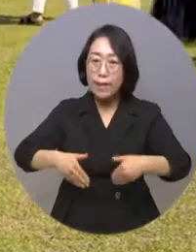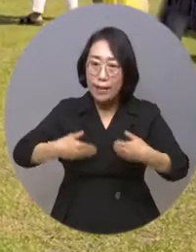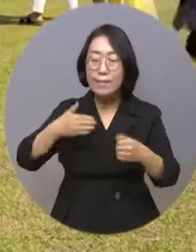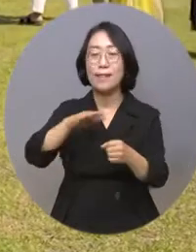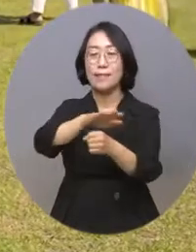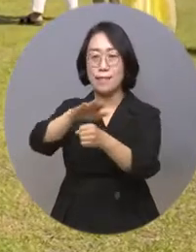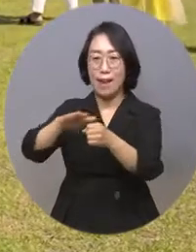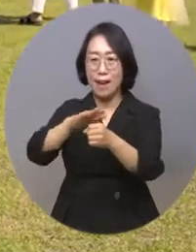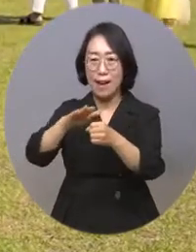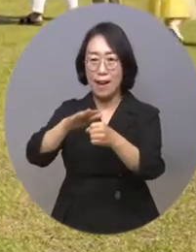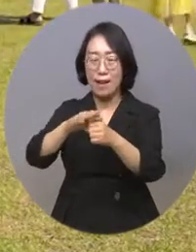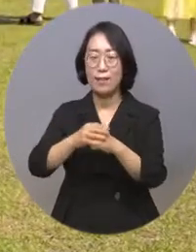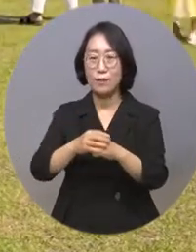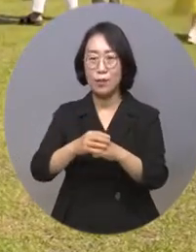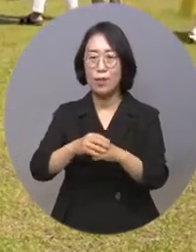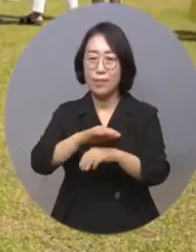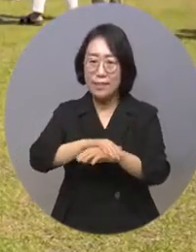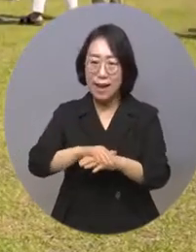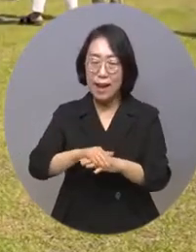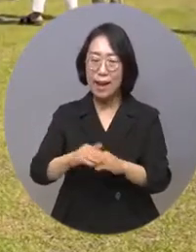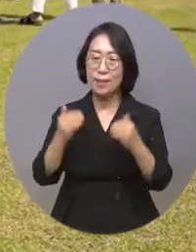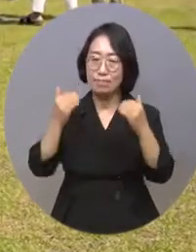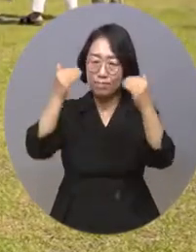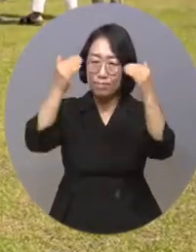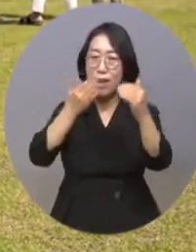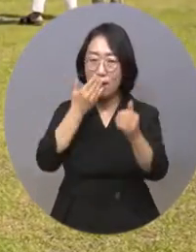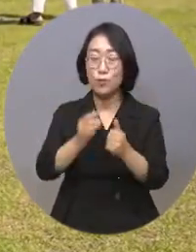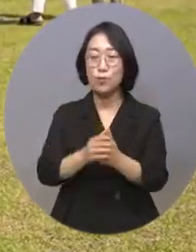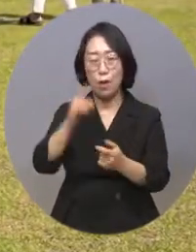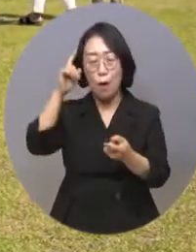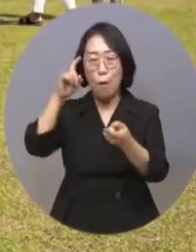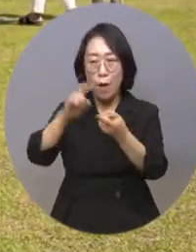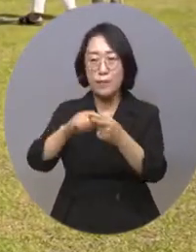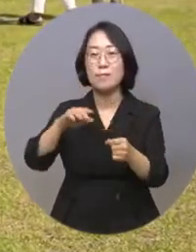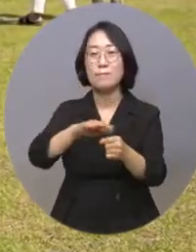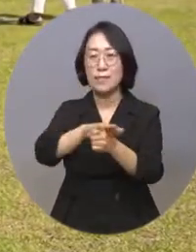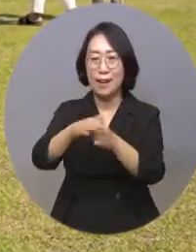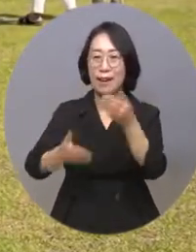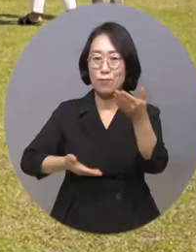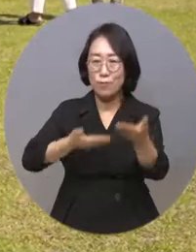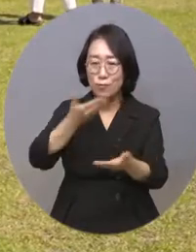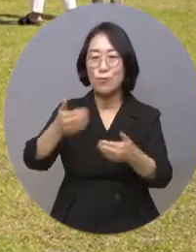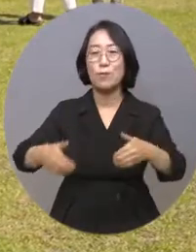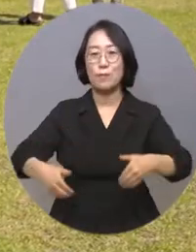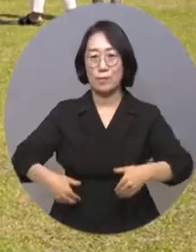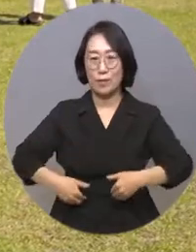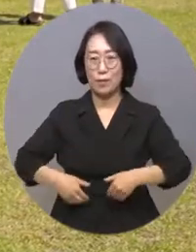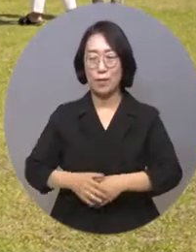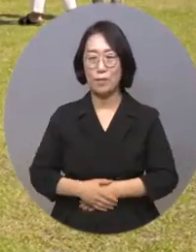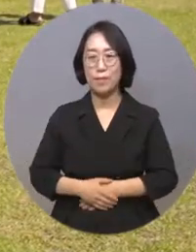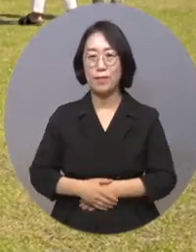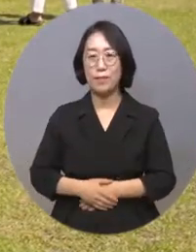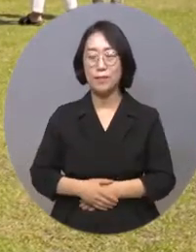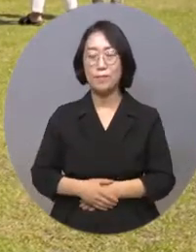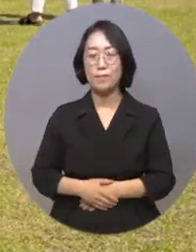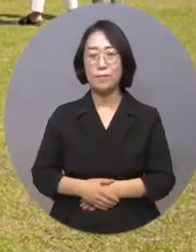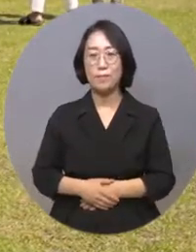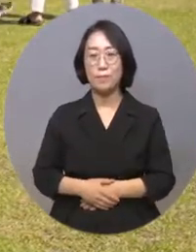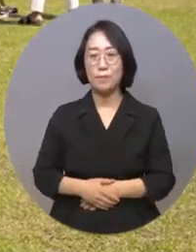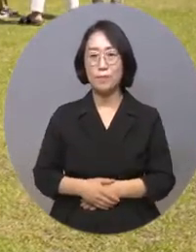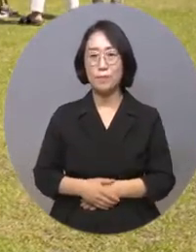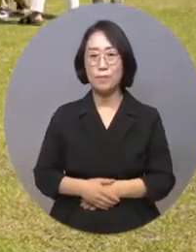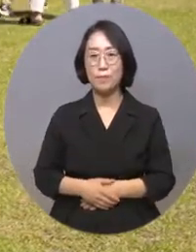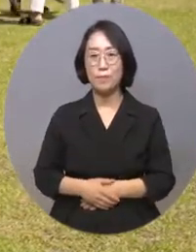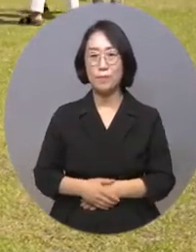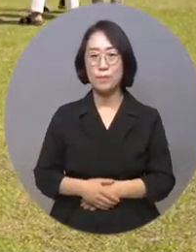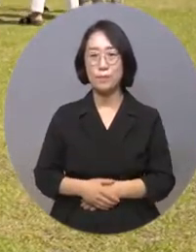속에서 바르고 씩씩하게 자랄 수 있도록 모두의 관심과 사랑이 필요할 것입니다. 복지TV 전북방송